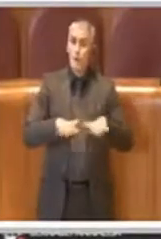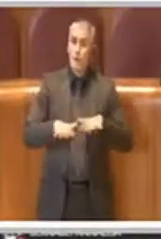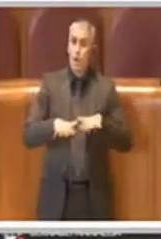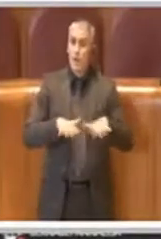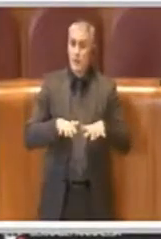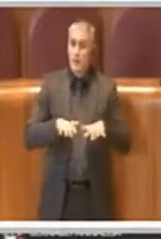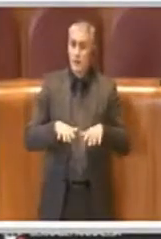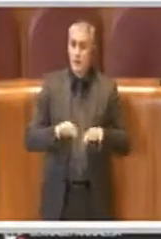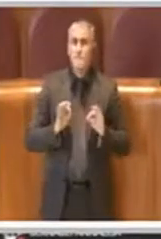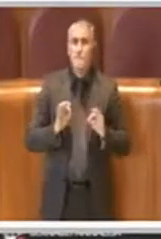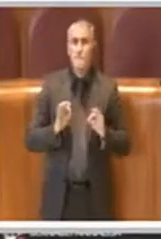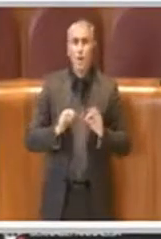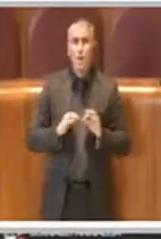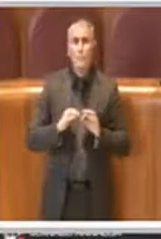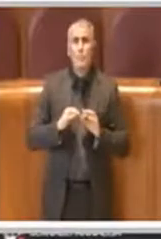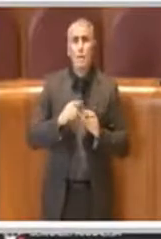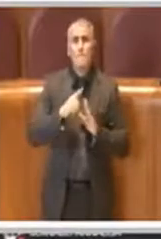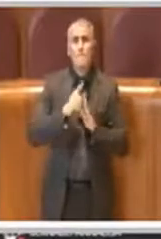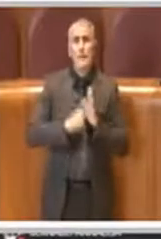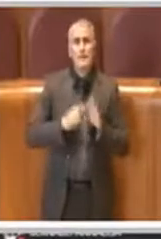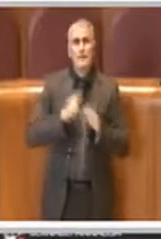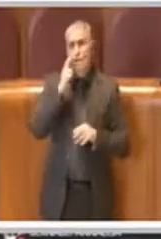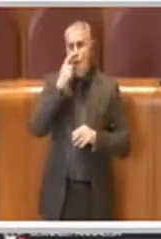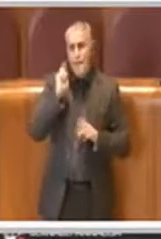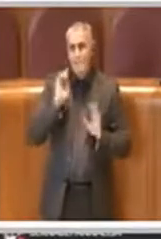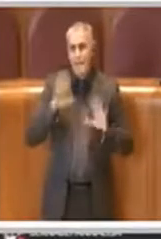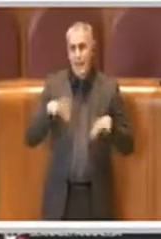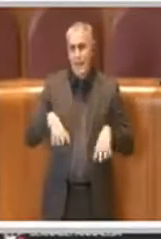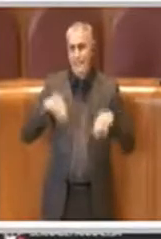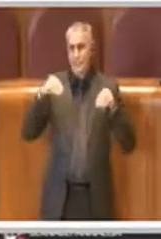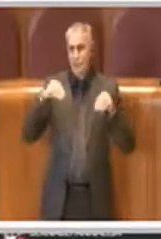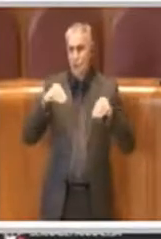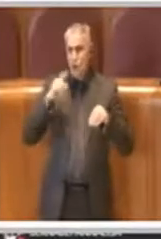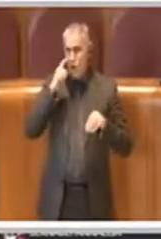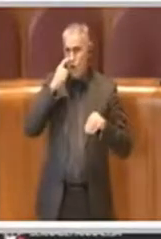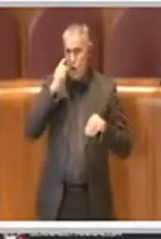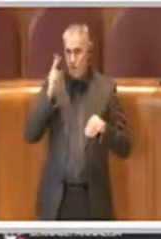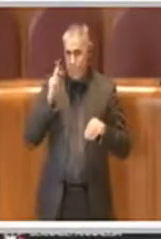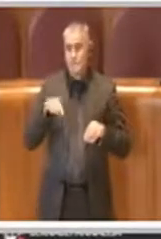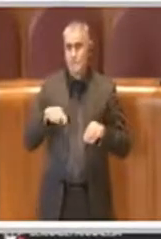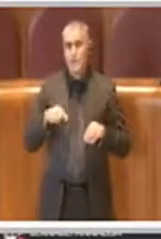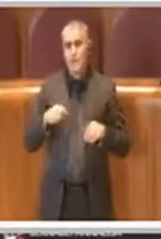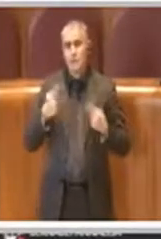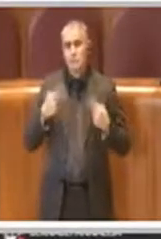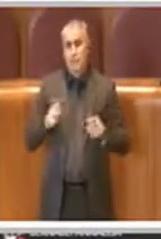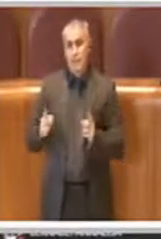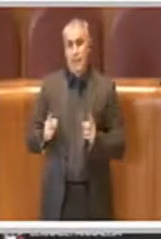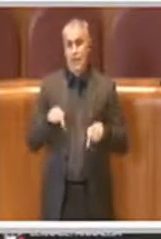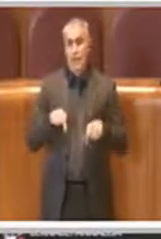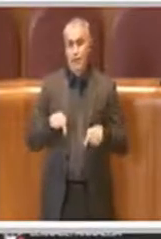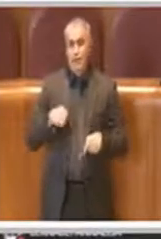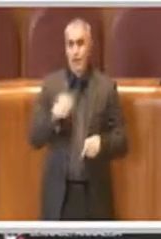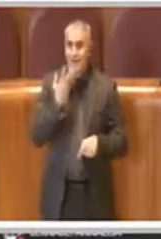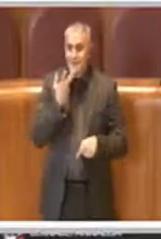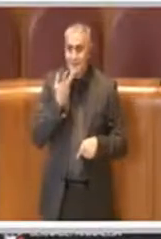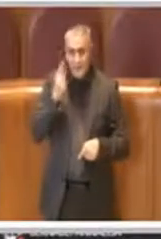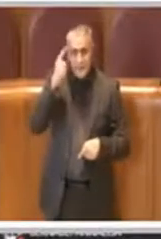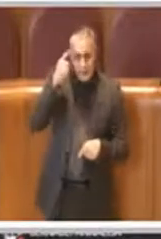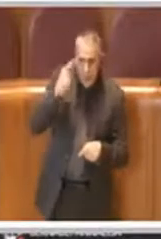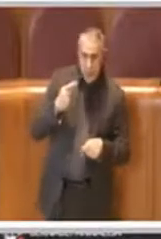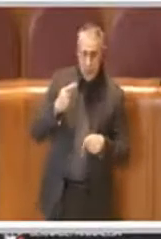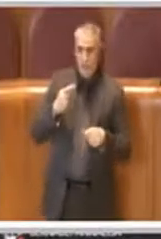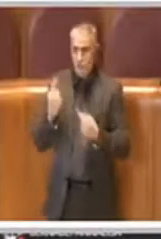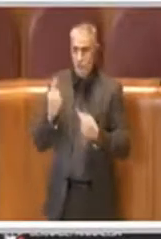primissimi giorni di novembre, proprio perché ci eravamo già interessati di questa vicenda